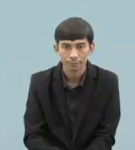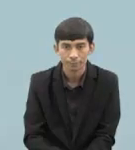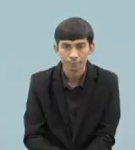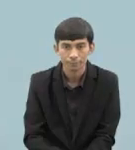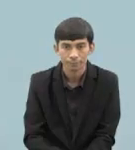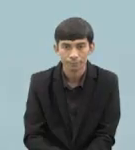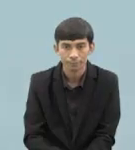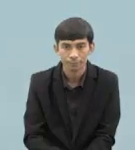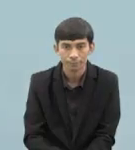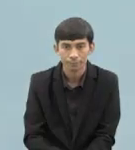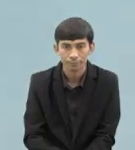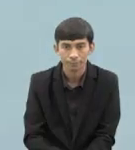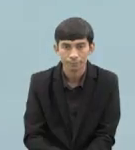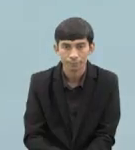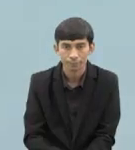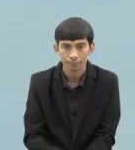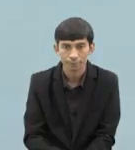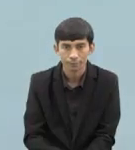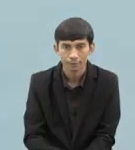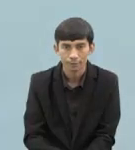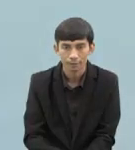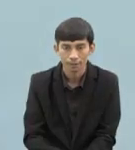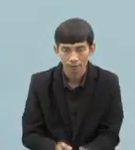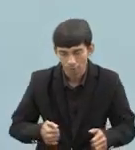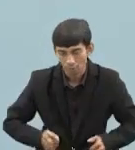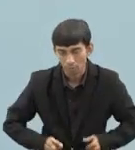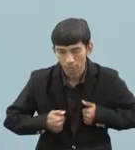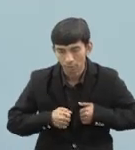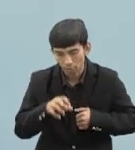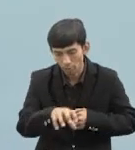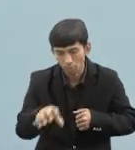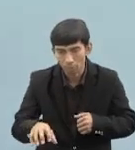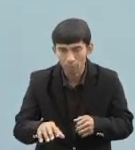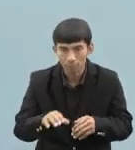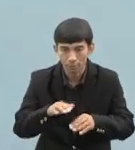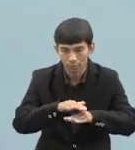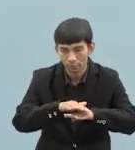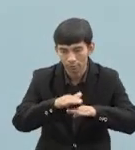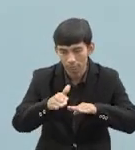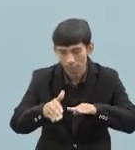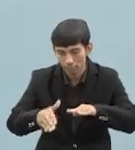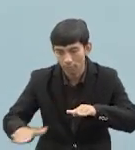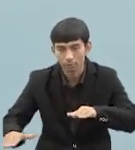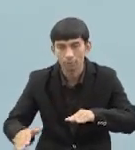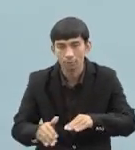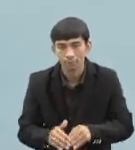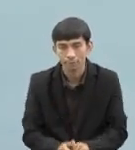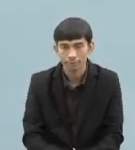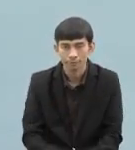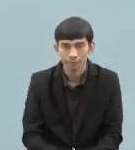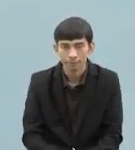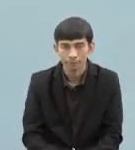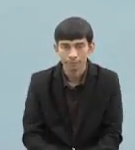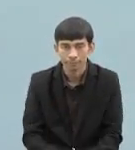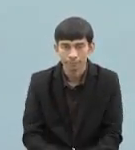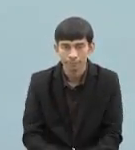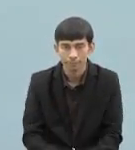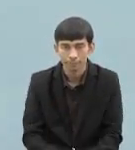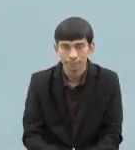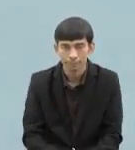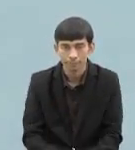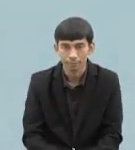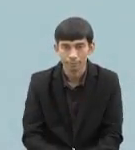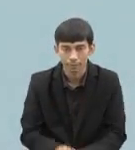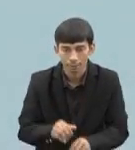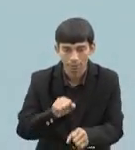Chà. Cứ rưu nơi đồng bọn cổng riếp nè con á. Chồng lá cứ đồng bọn cổng riếp. Nước có đồng bọn prey